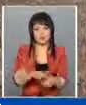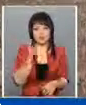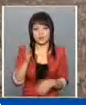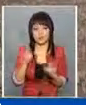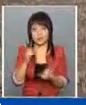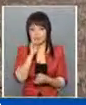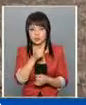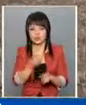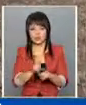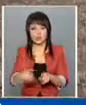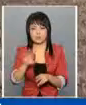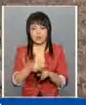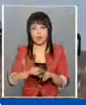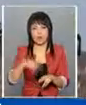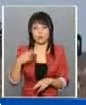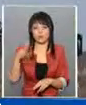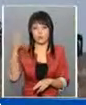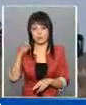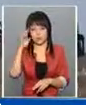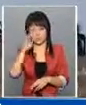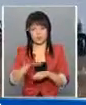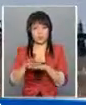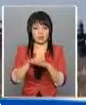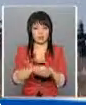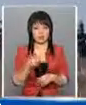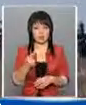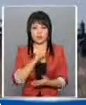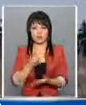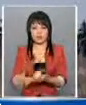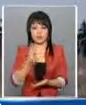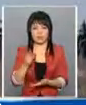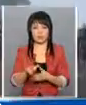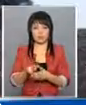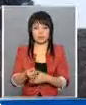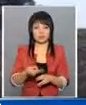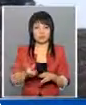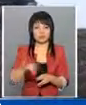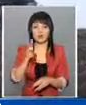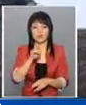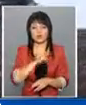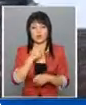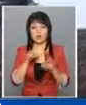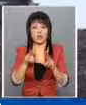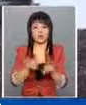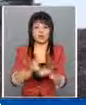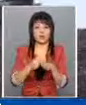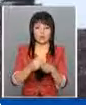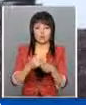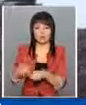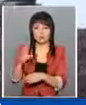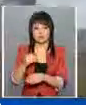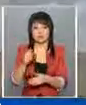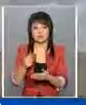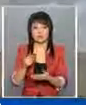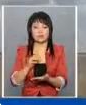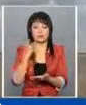жұмыс істегеннен кейін кәсіпорын құнының 30% мемлекет төлейді. Кепілдік мүлкі жоқ шаруаларға да көмек беріледі. Бұған қоса бұрынғы субсидияларда қала